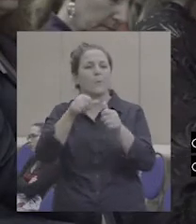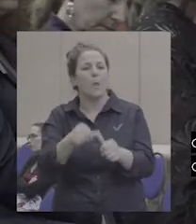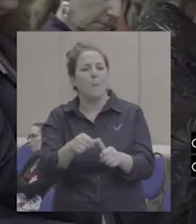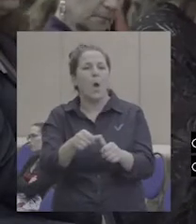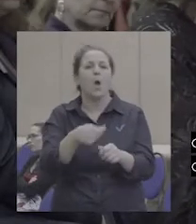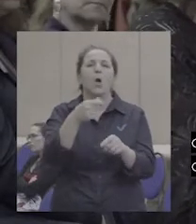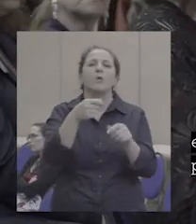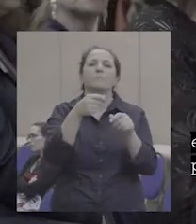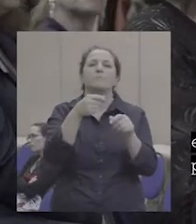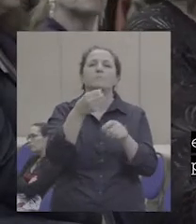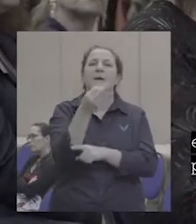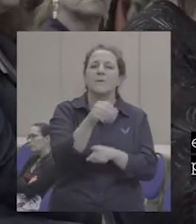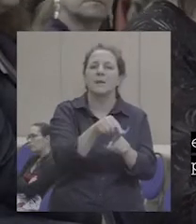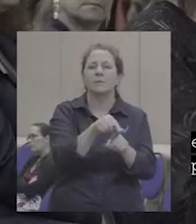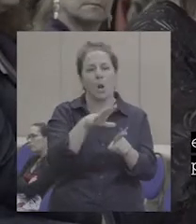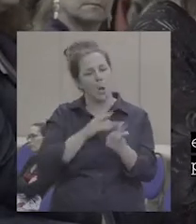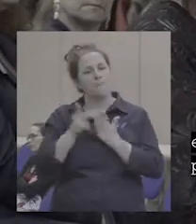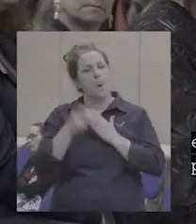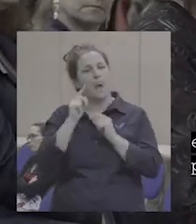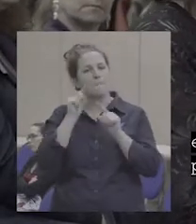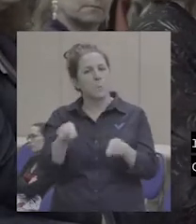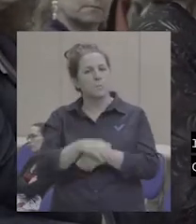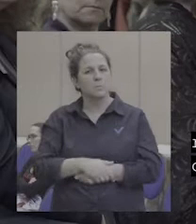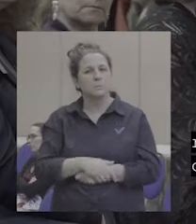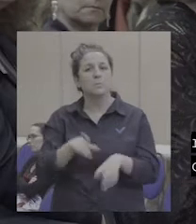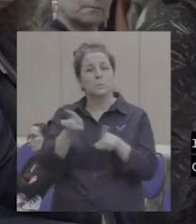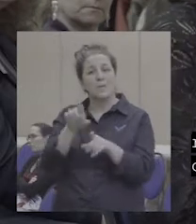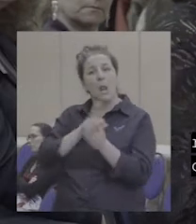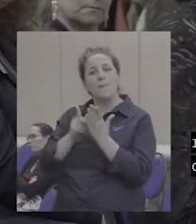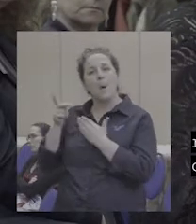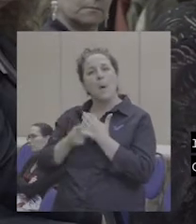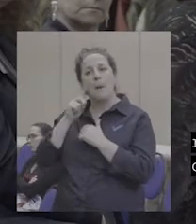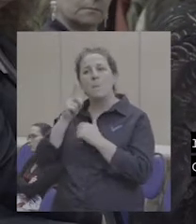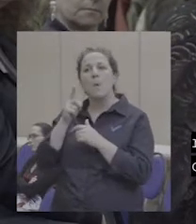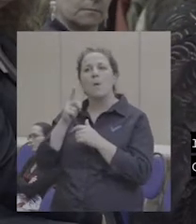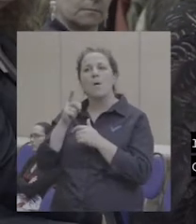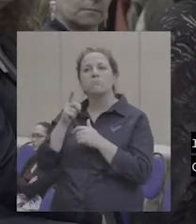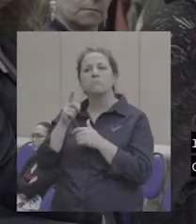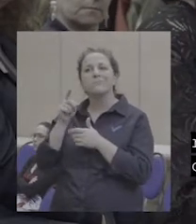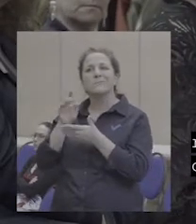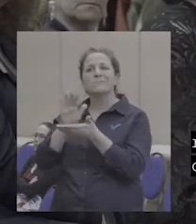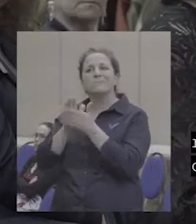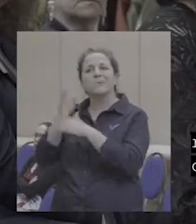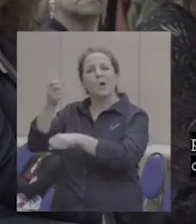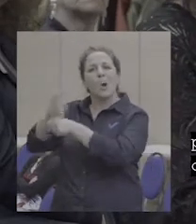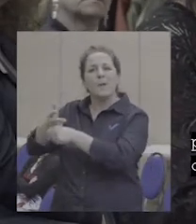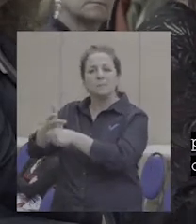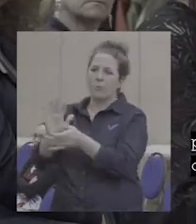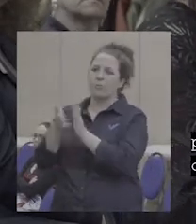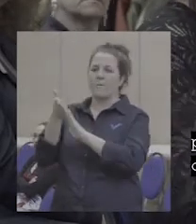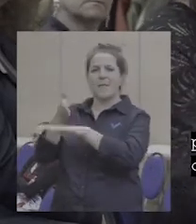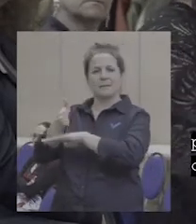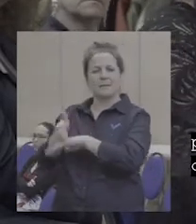domicile privé. Et on a un programme aussi pour rendre des établissements commerciaux accessibles pour